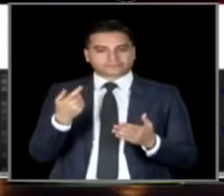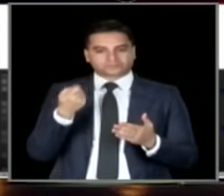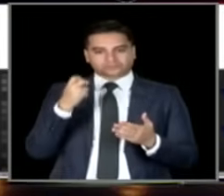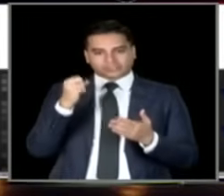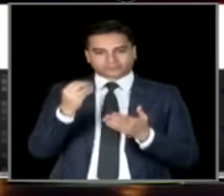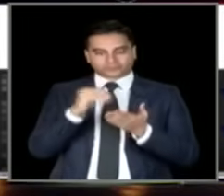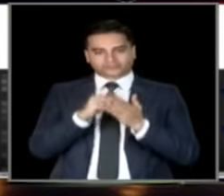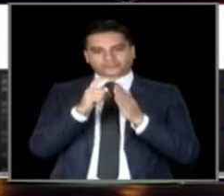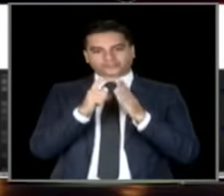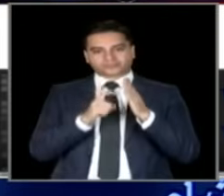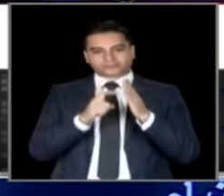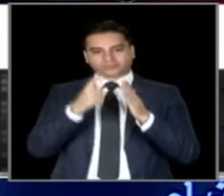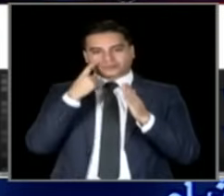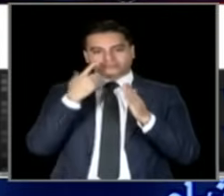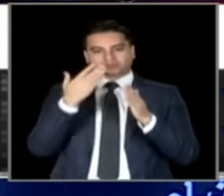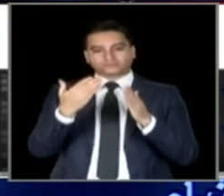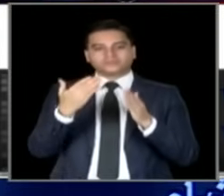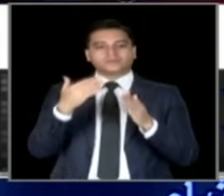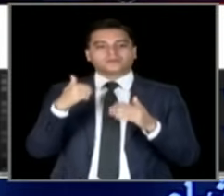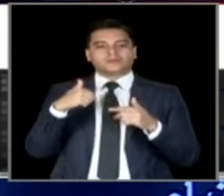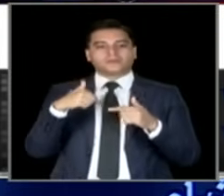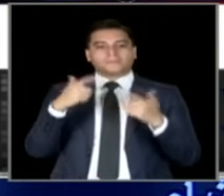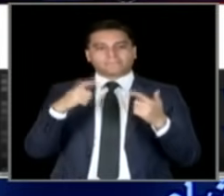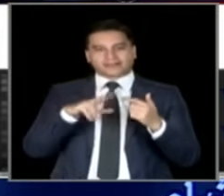25%. إن شاء الله بلدي التاني الفلبين.